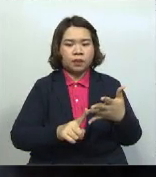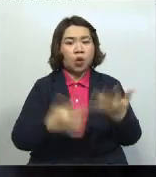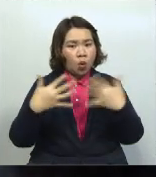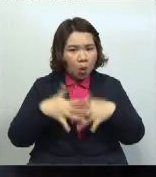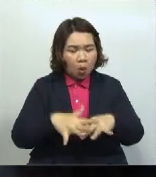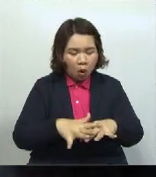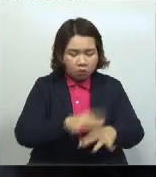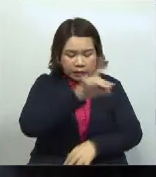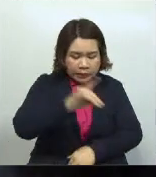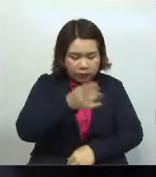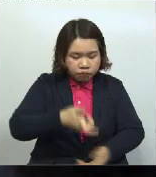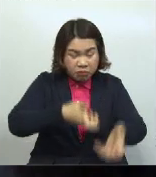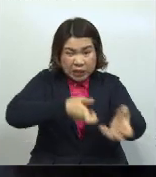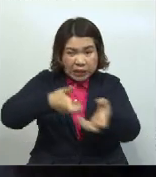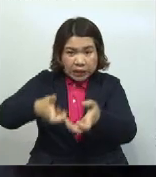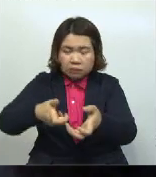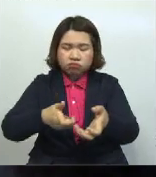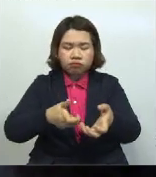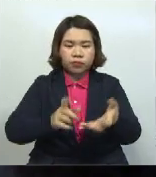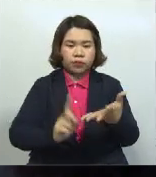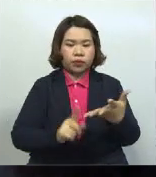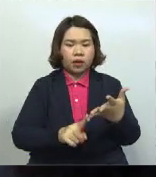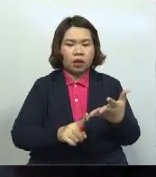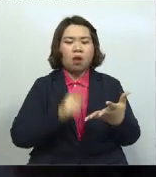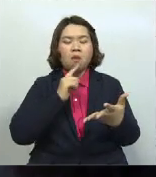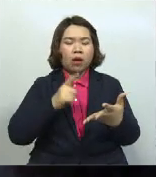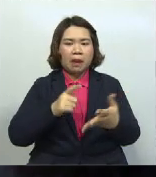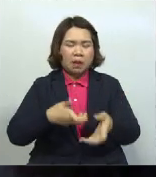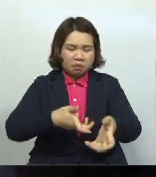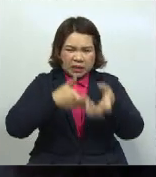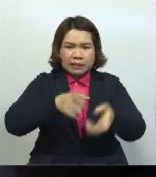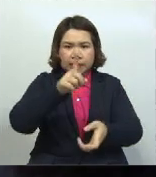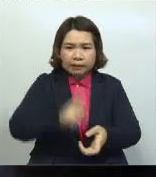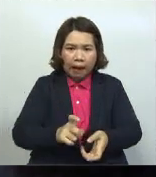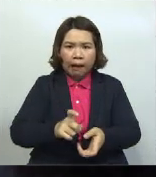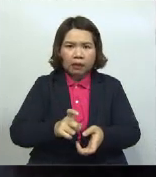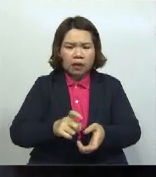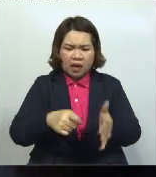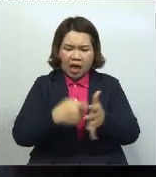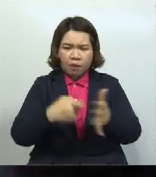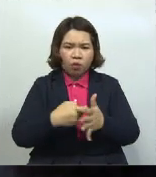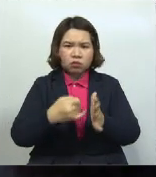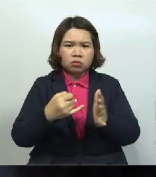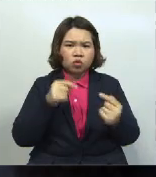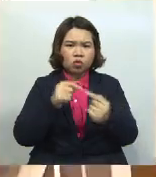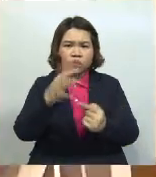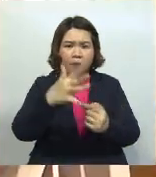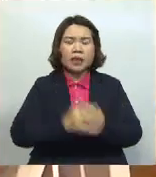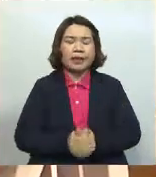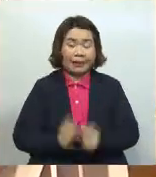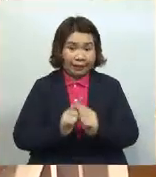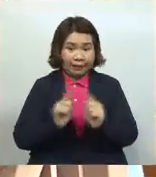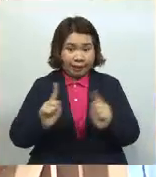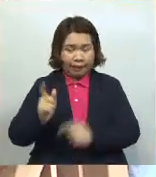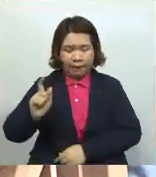ในเขตรักษาพันธุ์สัตว์ป่าและร่วมกันกระทำการทารุณกรรมสัตว์โดยไม่มีเหตุอันควรซึ่งหนึ่งในข้อหาที่อัย